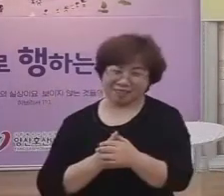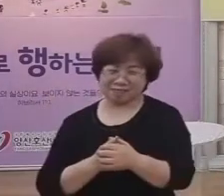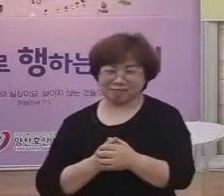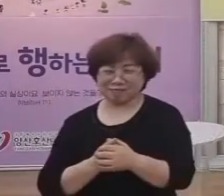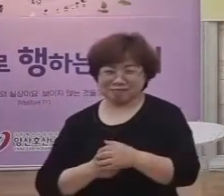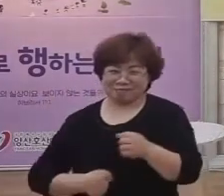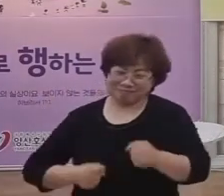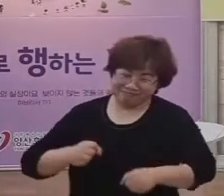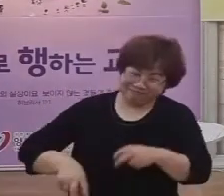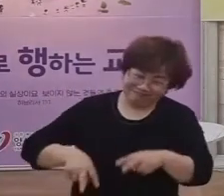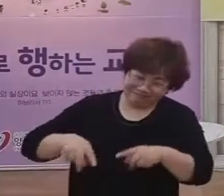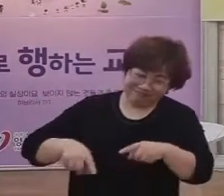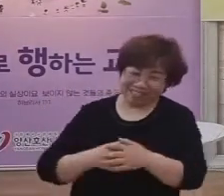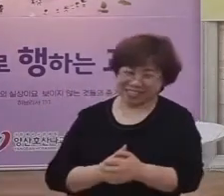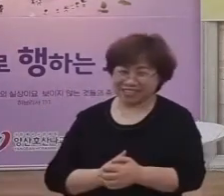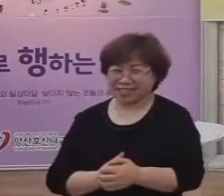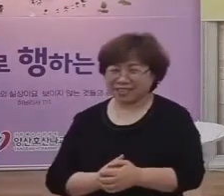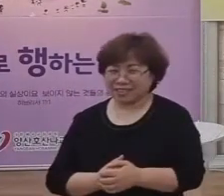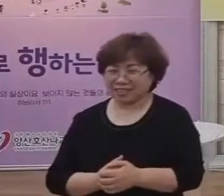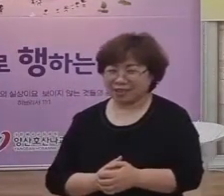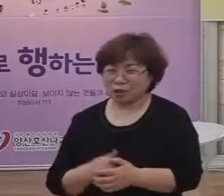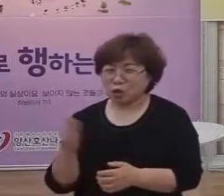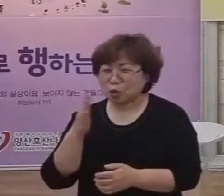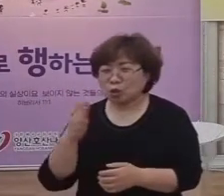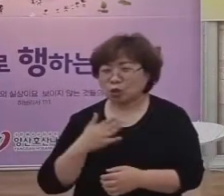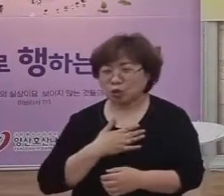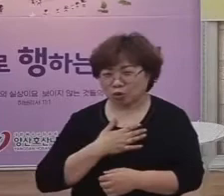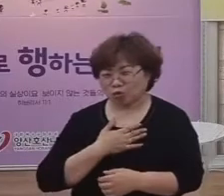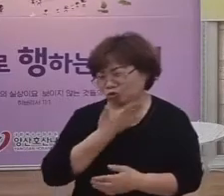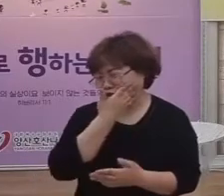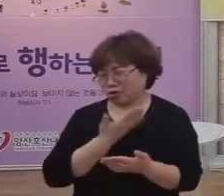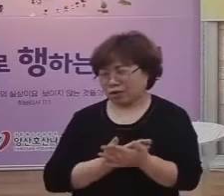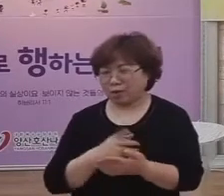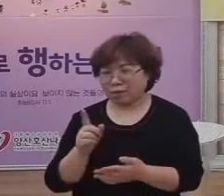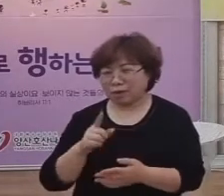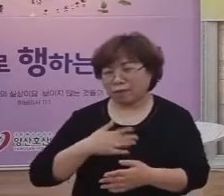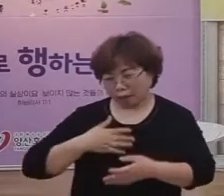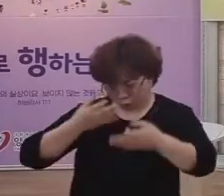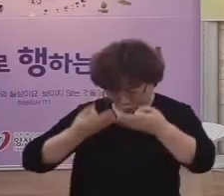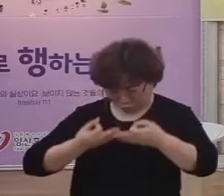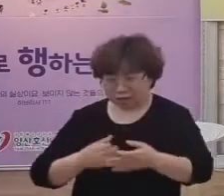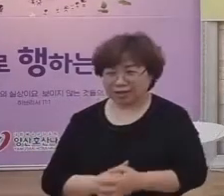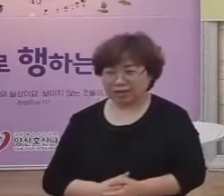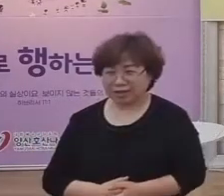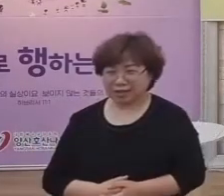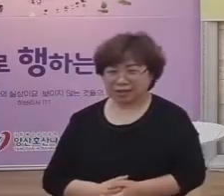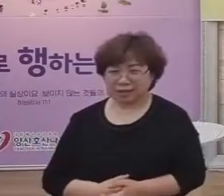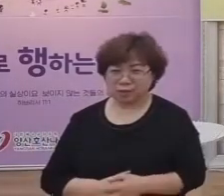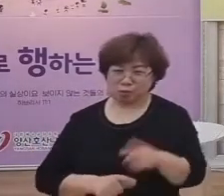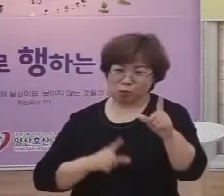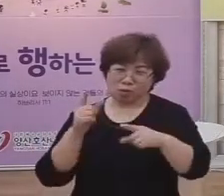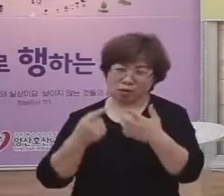막 시험 기간에 그래 뛰어갑니다. 이게 우리 사람이